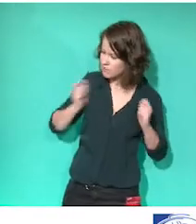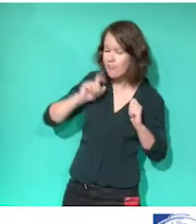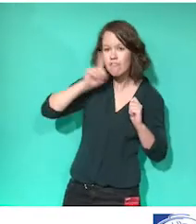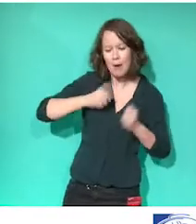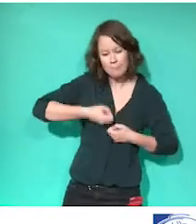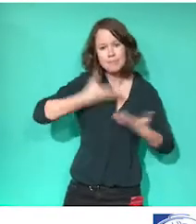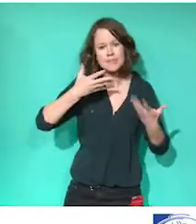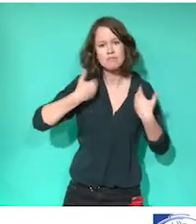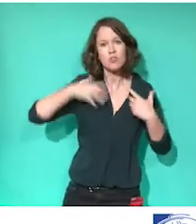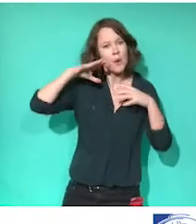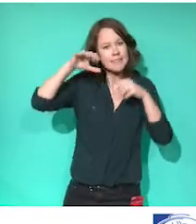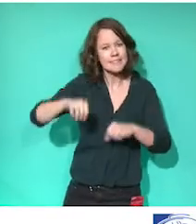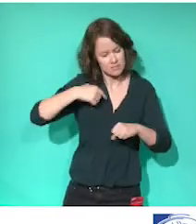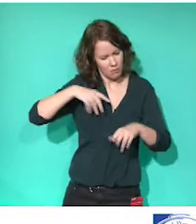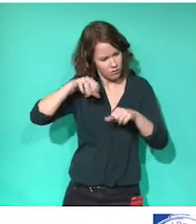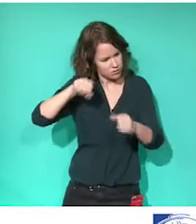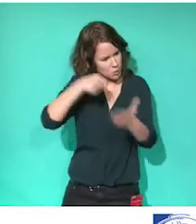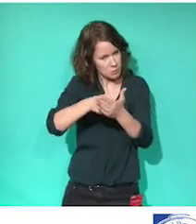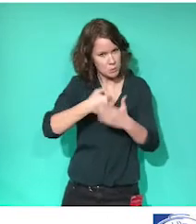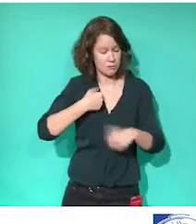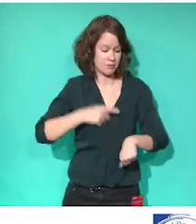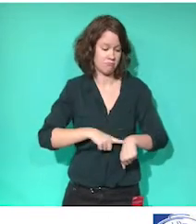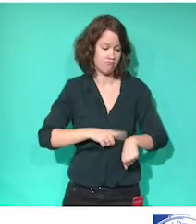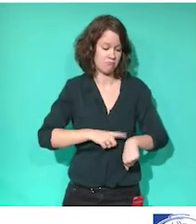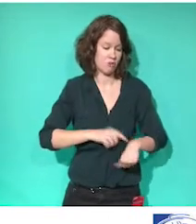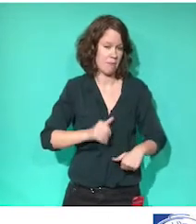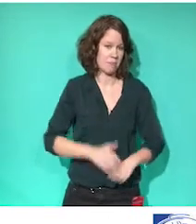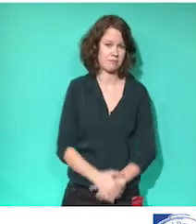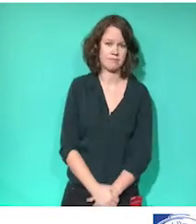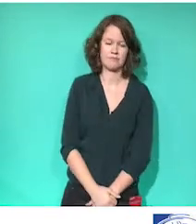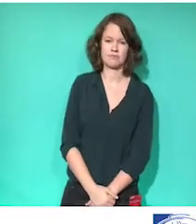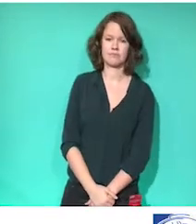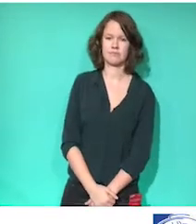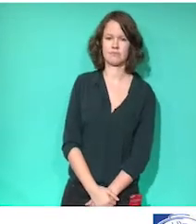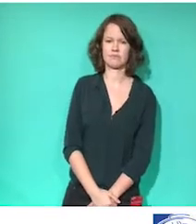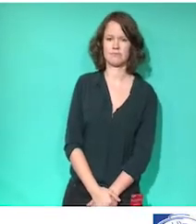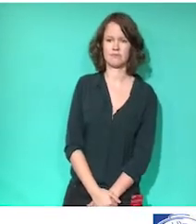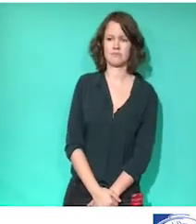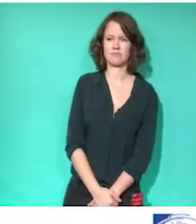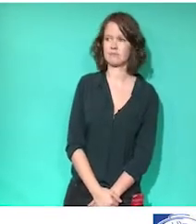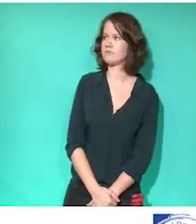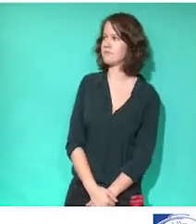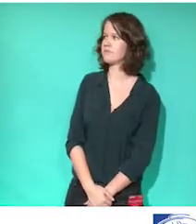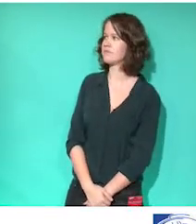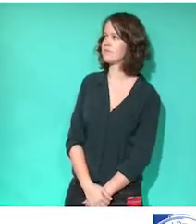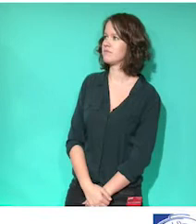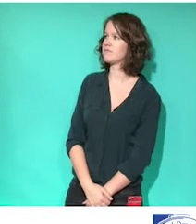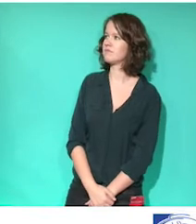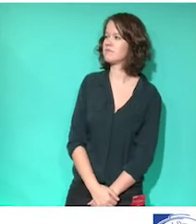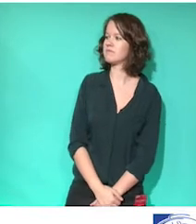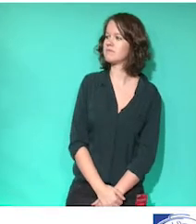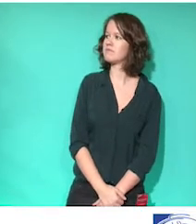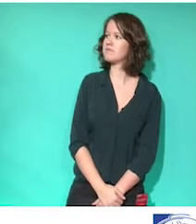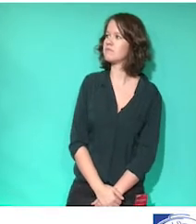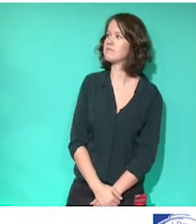on vous écoute. Alors, je résiste et oui, je prends la parole. Oui, mais moi, je suis là pour la couper, alors c'est... Alors, donc, donc c'est avec une grande joie, c'est une grande joie